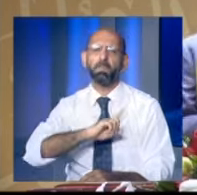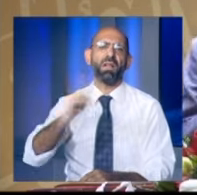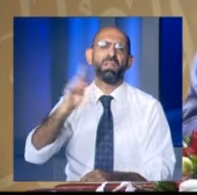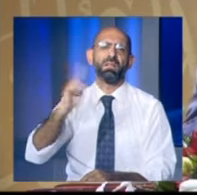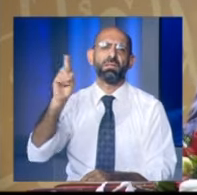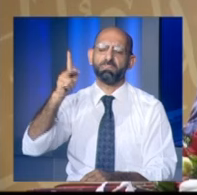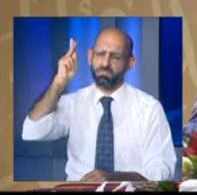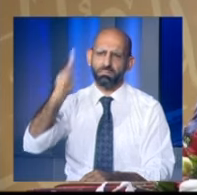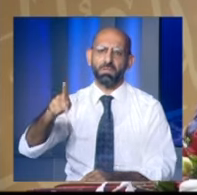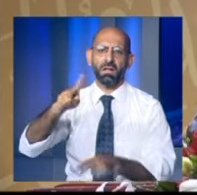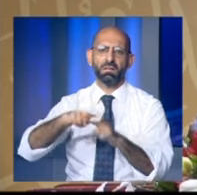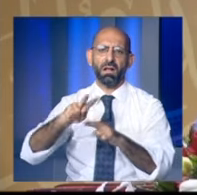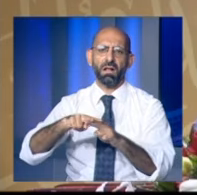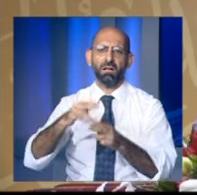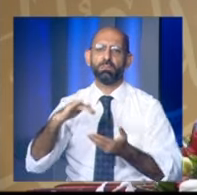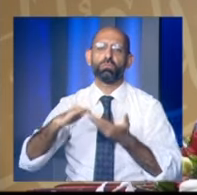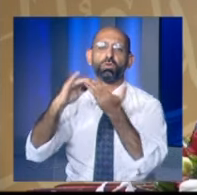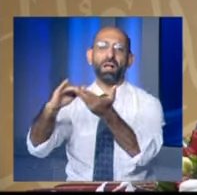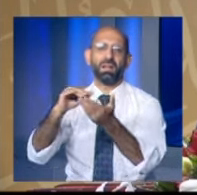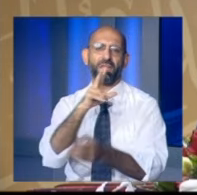العدوان، لن